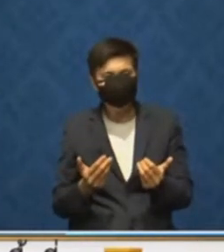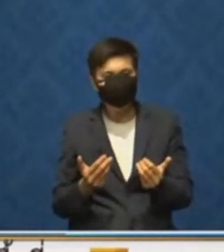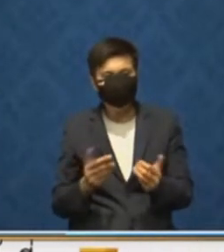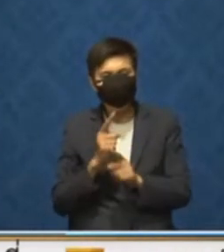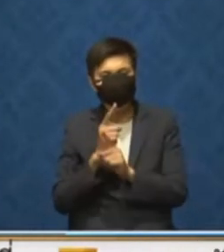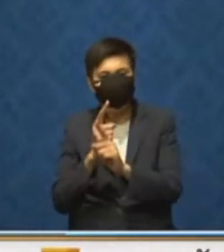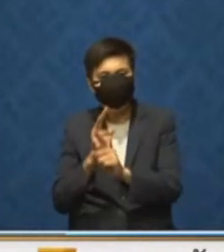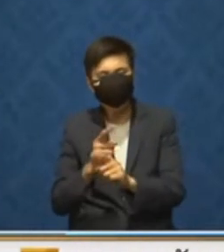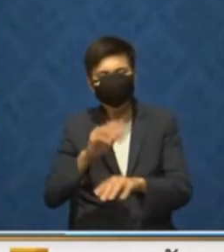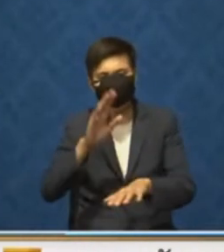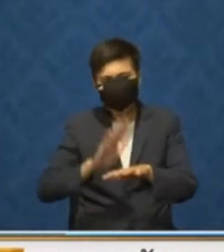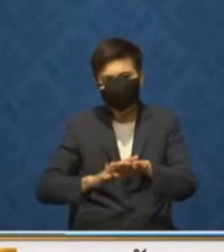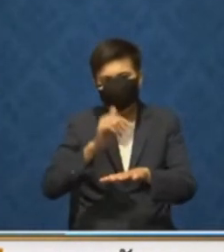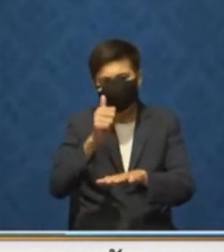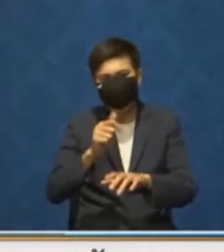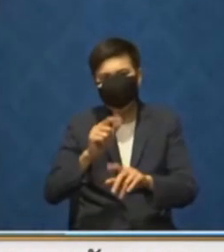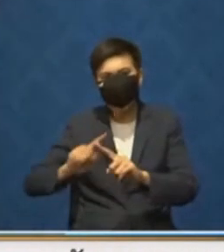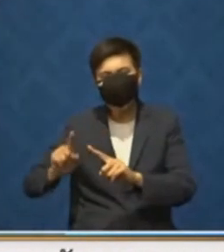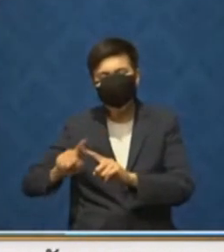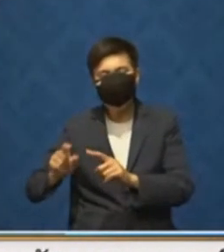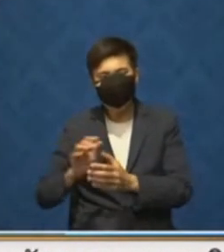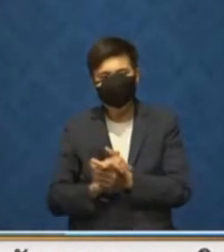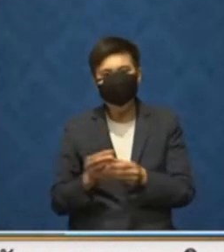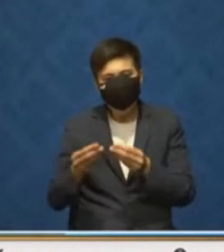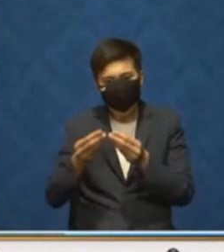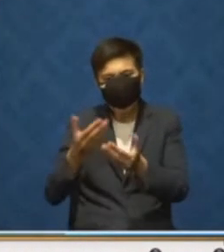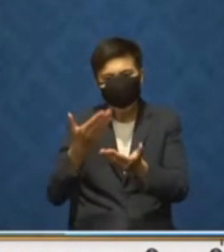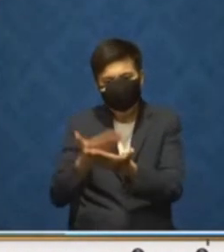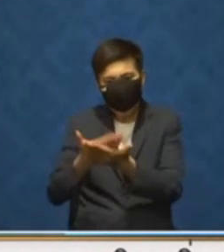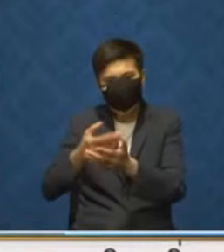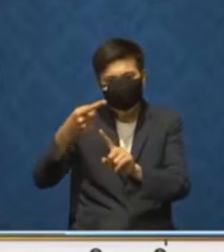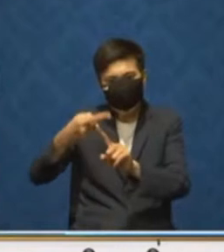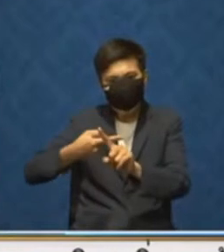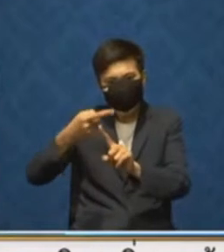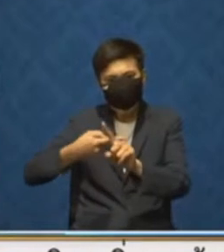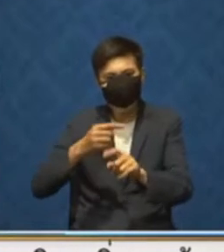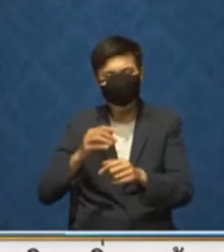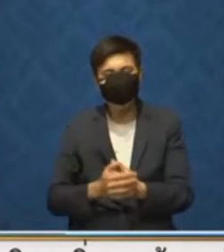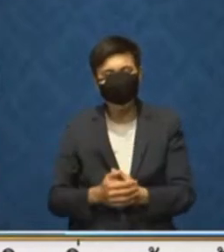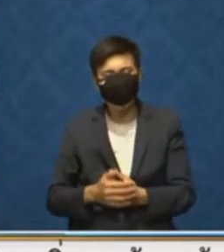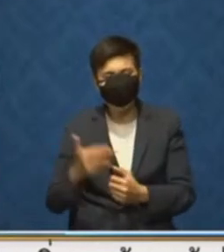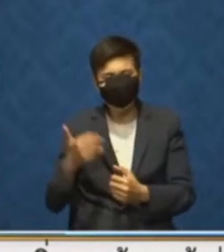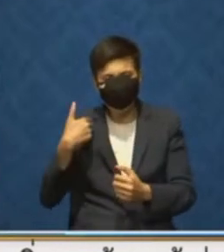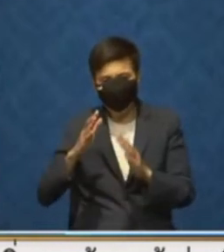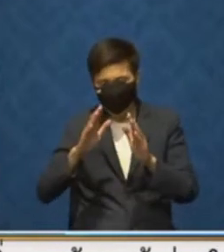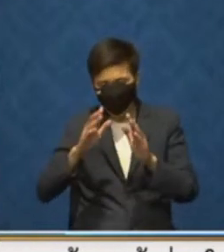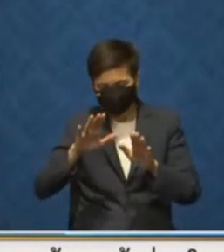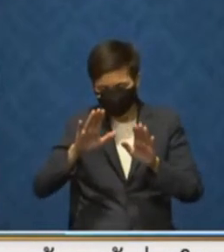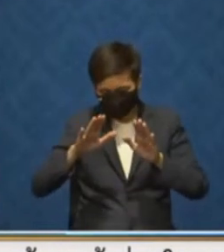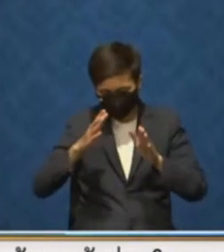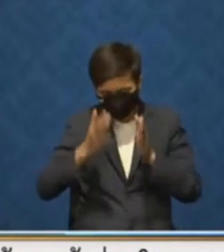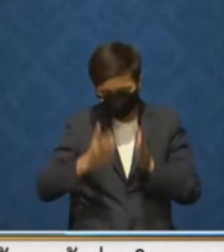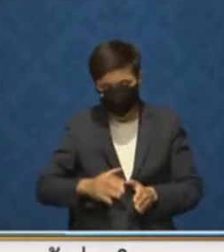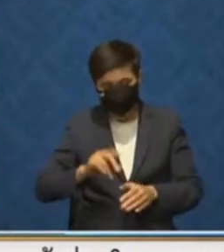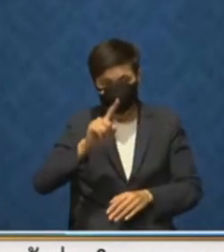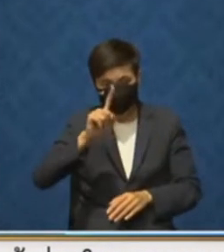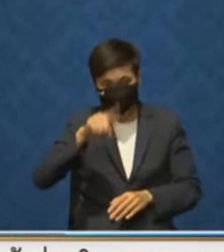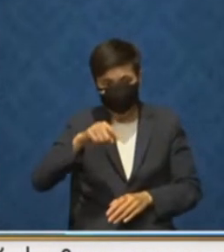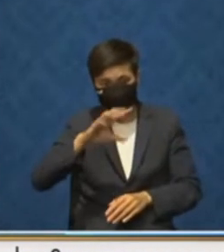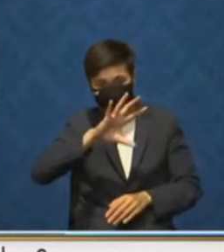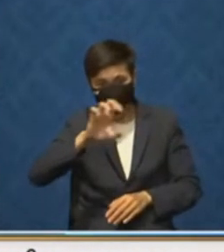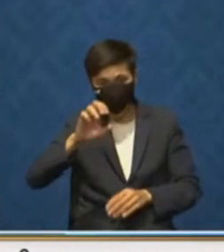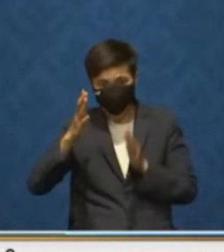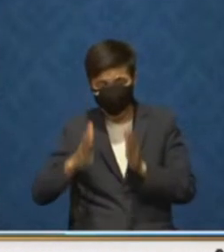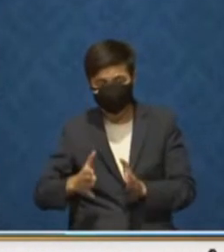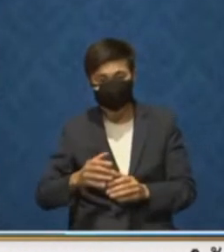ผู้เชี่ยวชายพิชานาญการและกันให้กินเงินเดือนไปนะครับ BDอยู่คนอยู่พันห้าร้อยกว่าคนแต่ไม่มีงานทำไม่